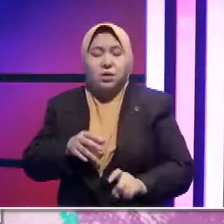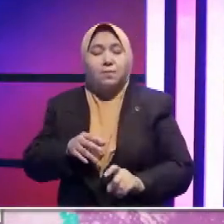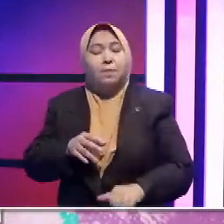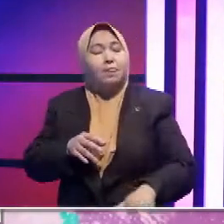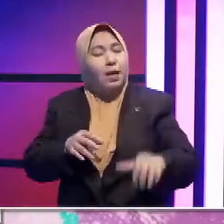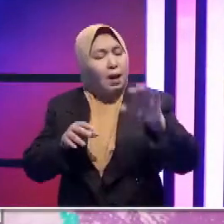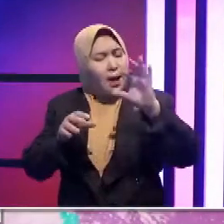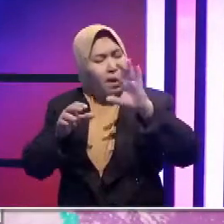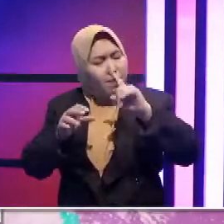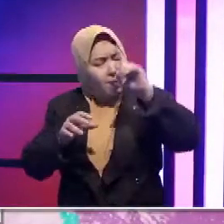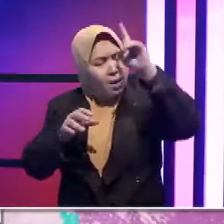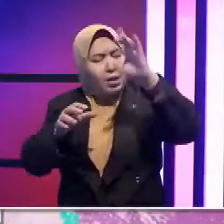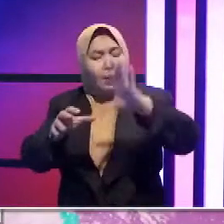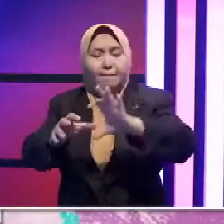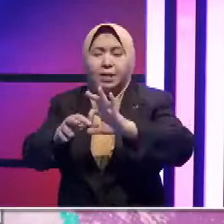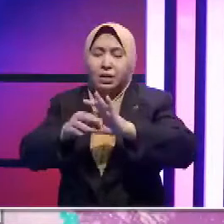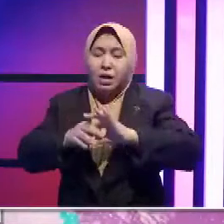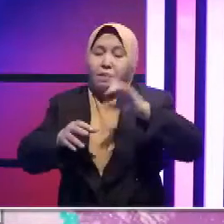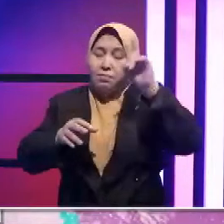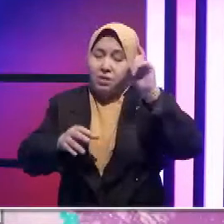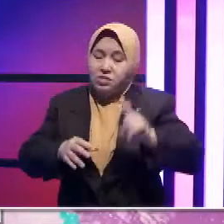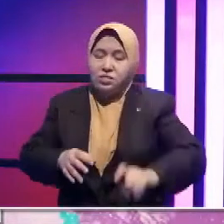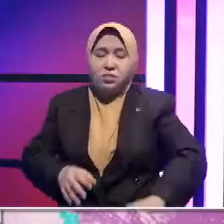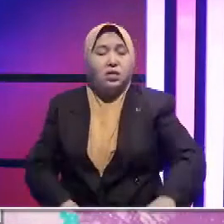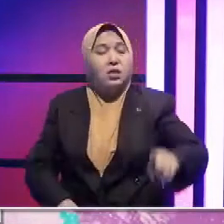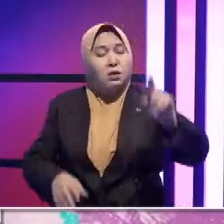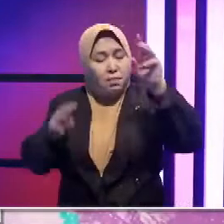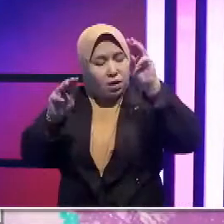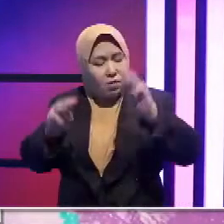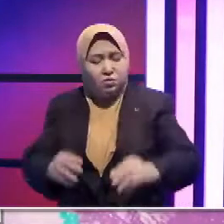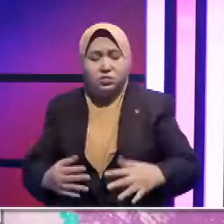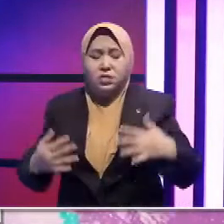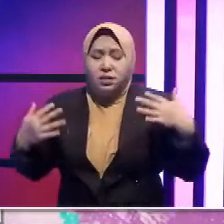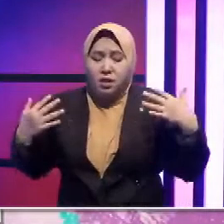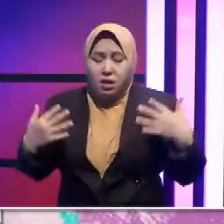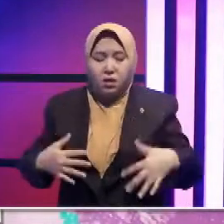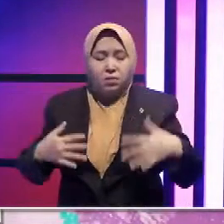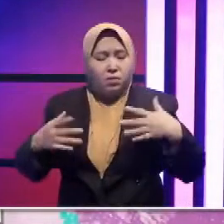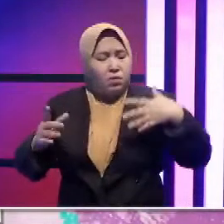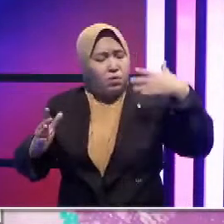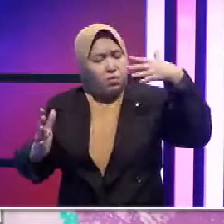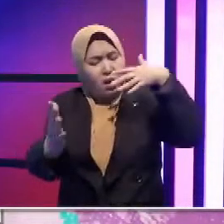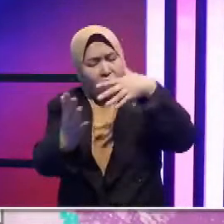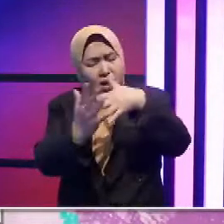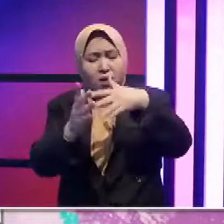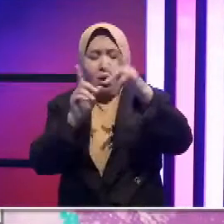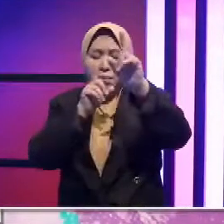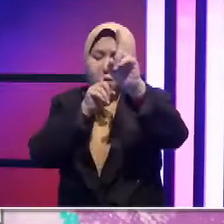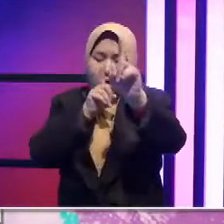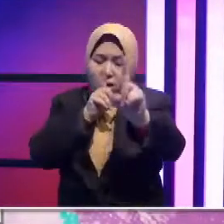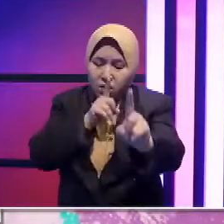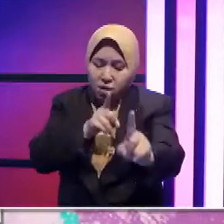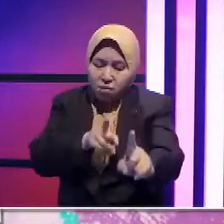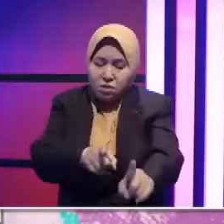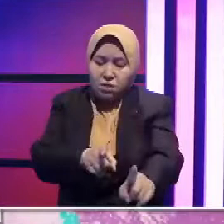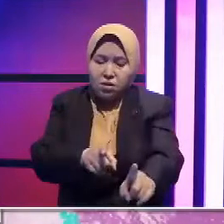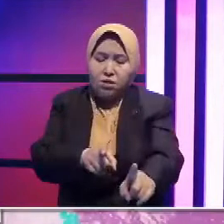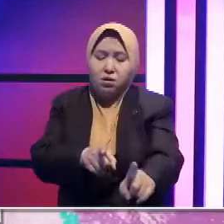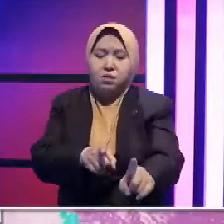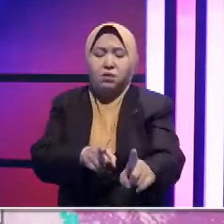فلما قضى زيد منها وطرا زوجناكها